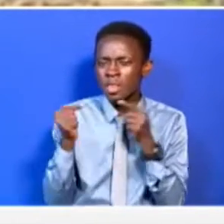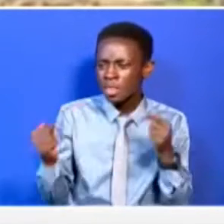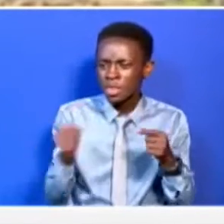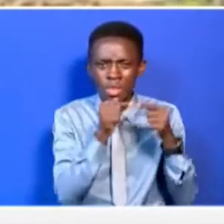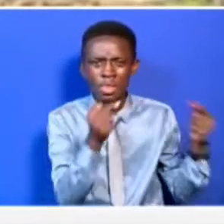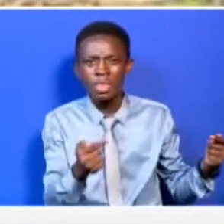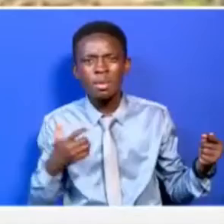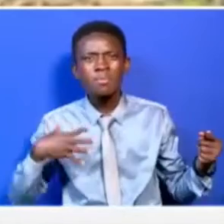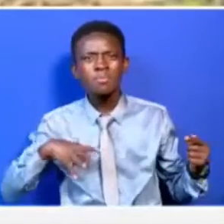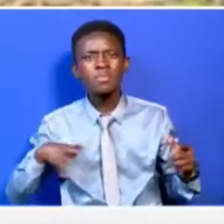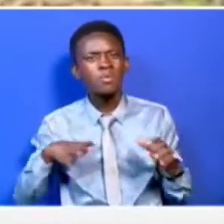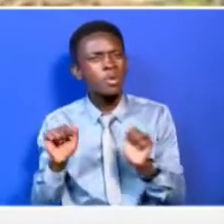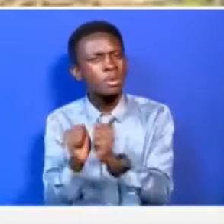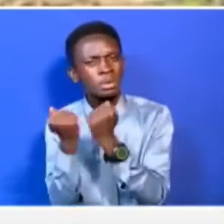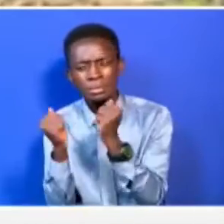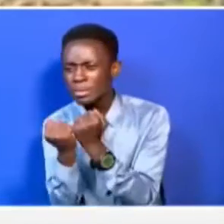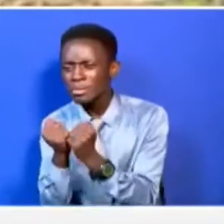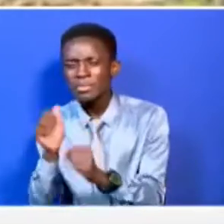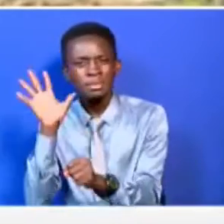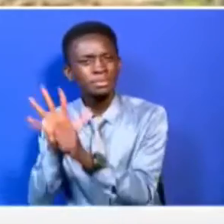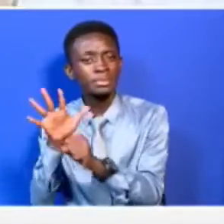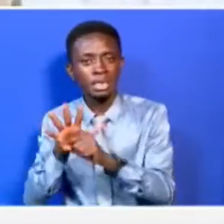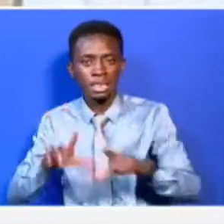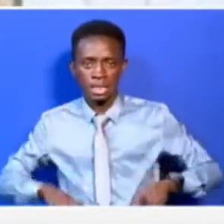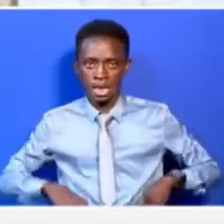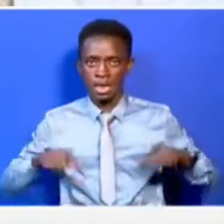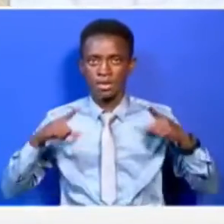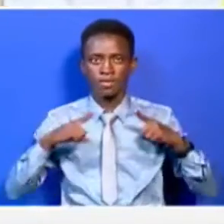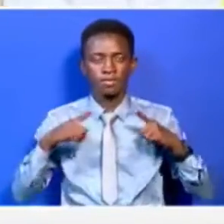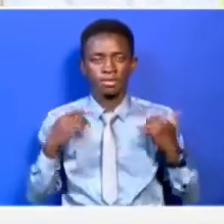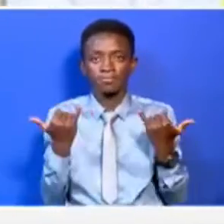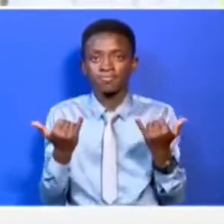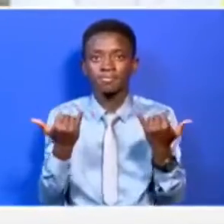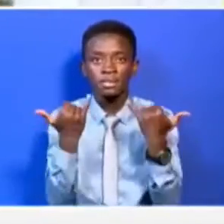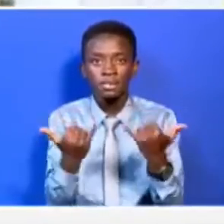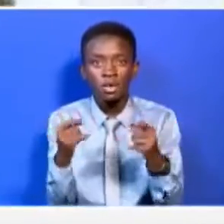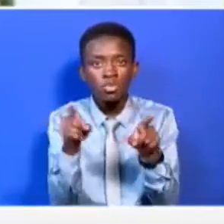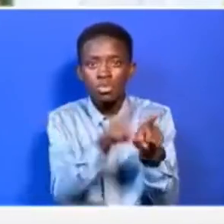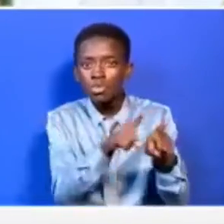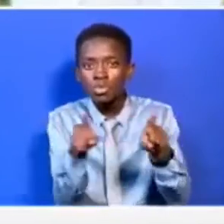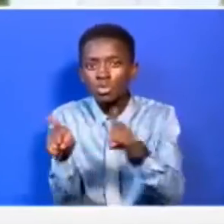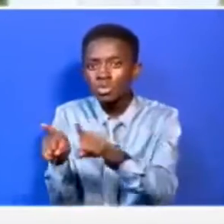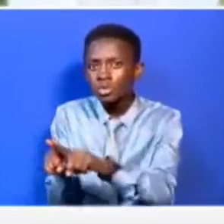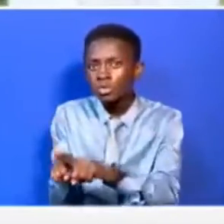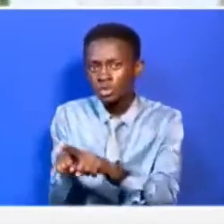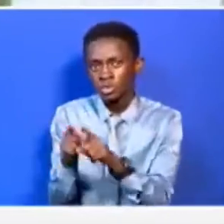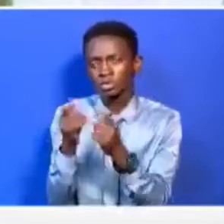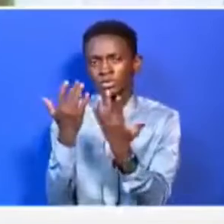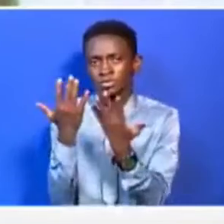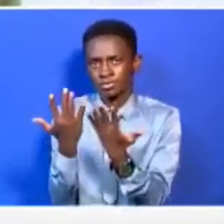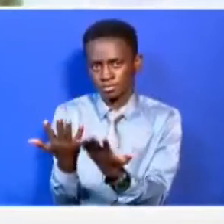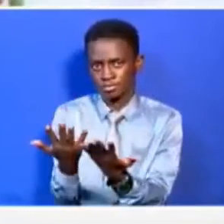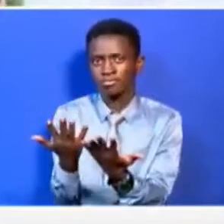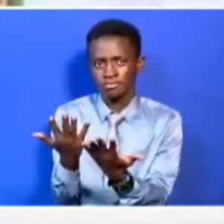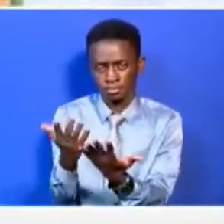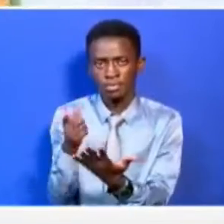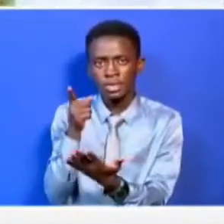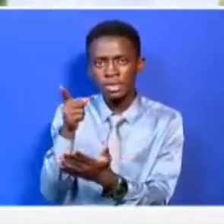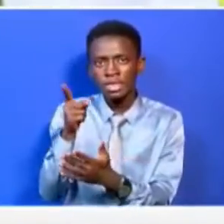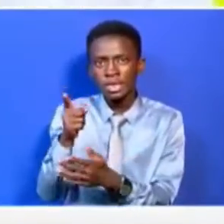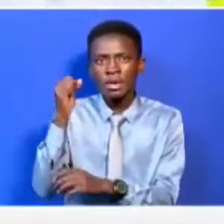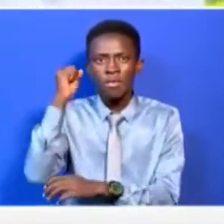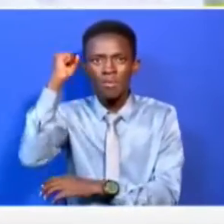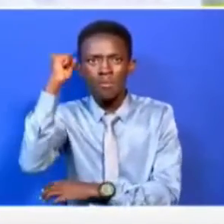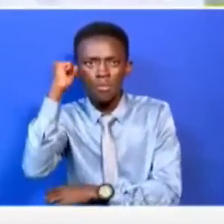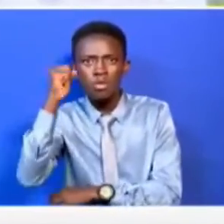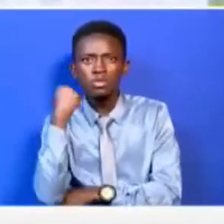nyingi, tunaharibu maisha ya watu wengi. Jukumu vile vile limeelekezewa kila mwanasiasa anayewania nafasi ya